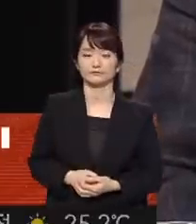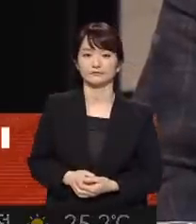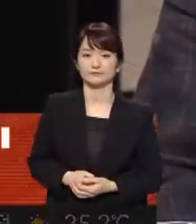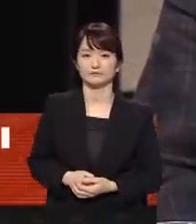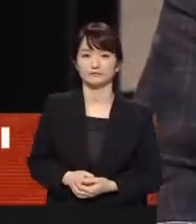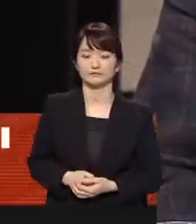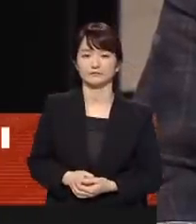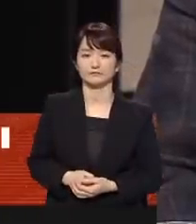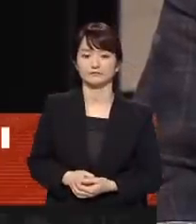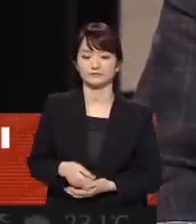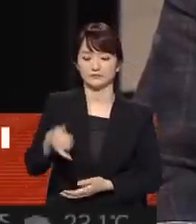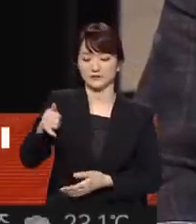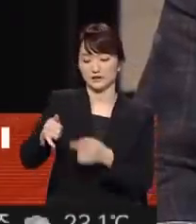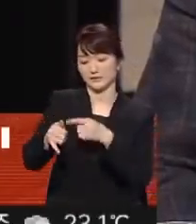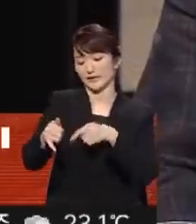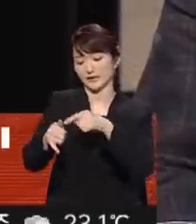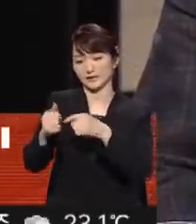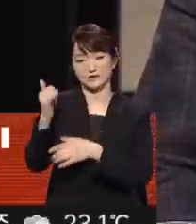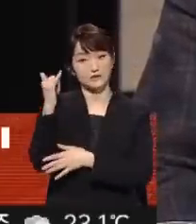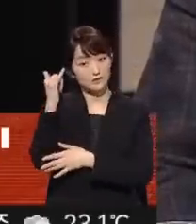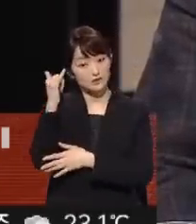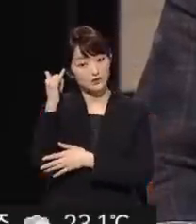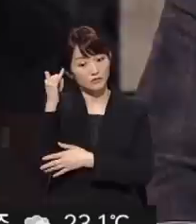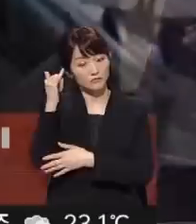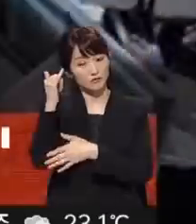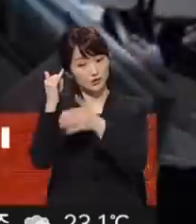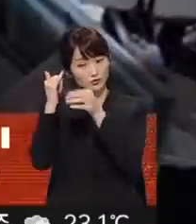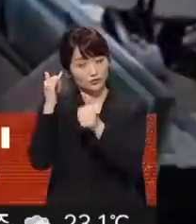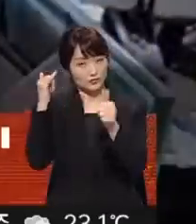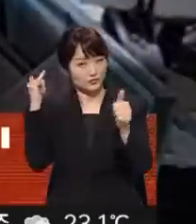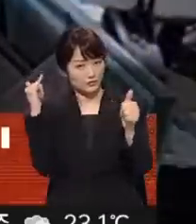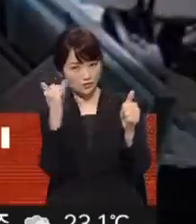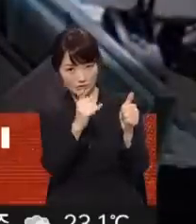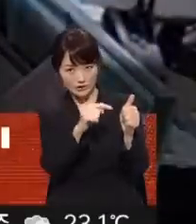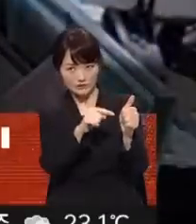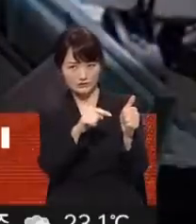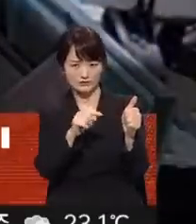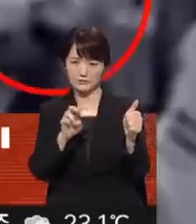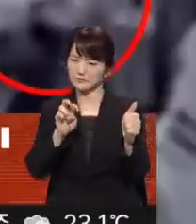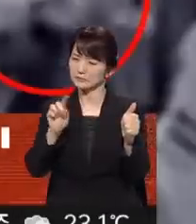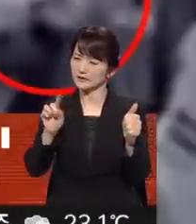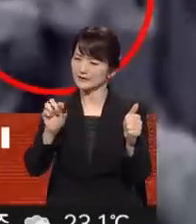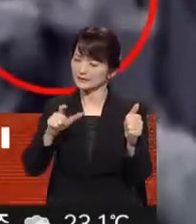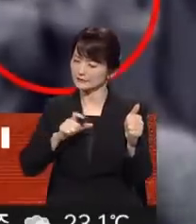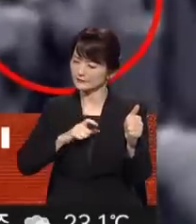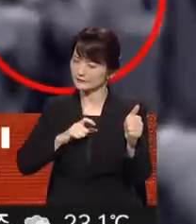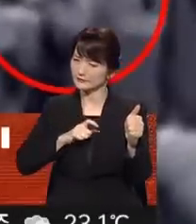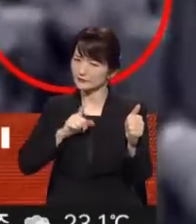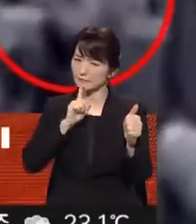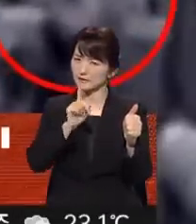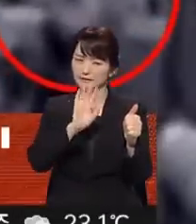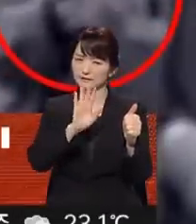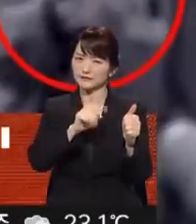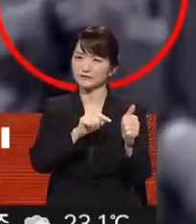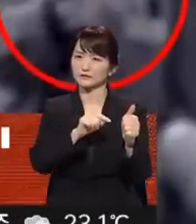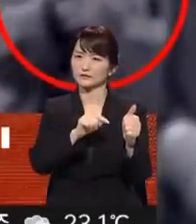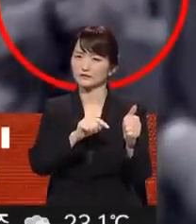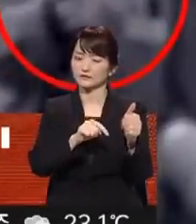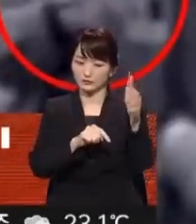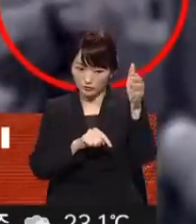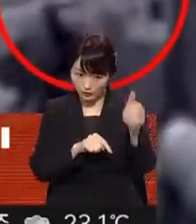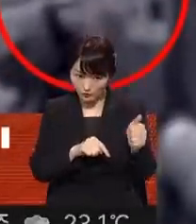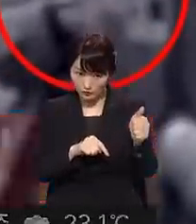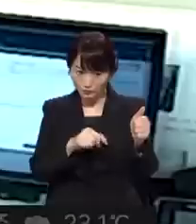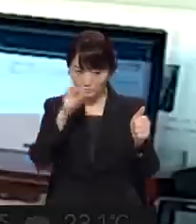있던 휴대전화로 이 가방 주인에게 연락을 시도를 했고요. 이 마약으로 의심되는 물건이 있는 것 같다. 이런 언급은 일절 하지 않고 주인을